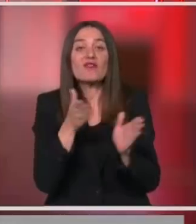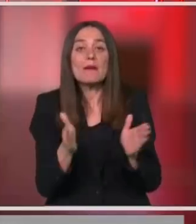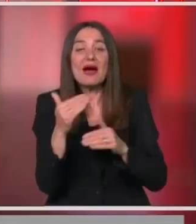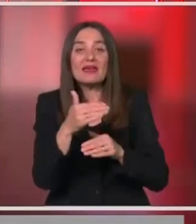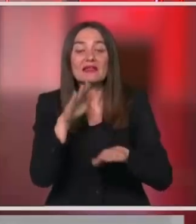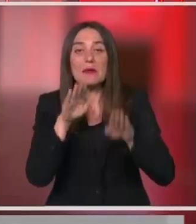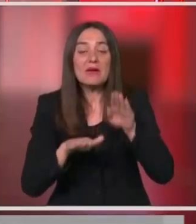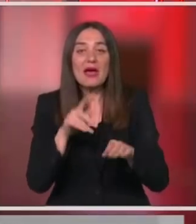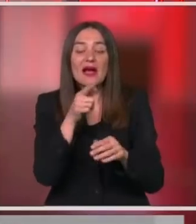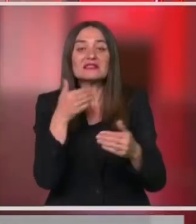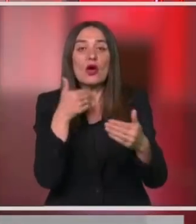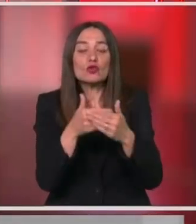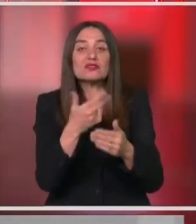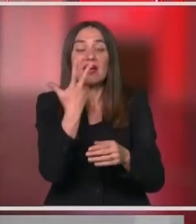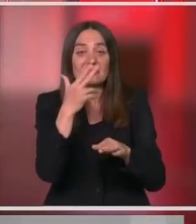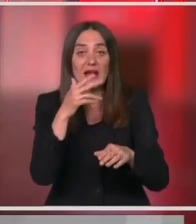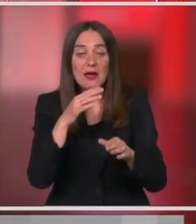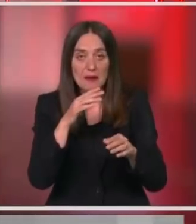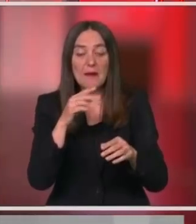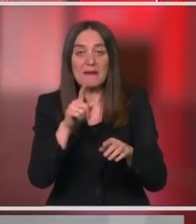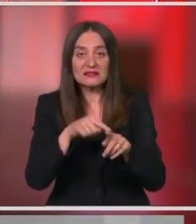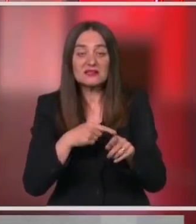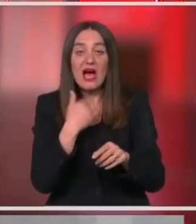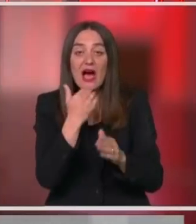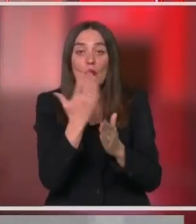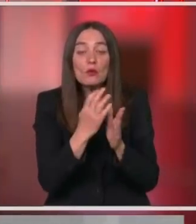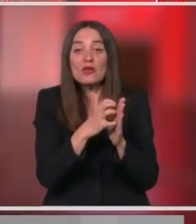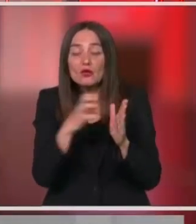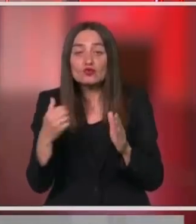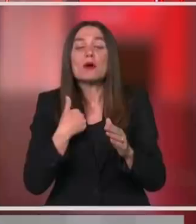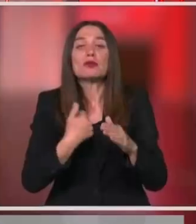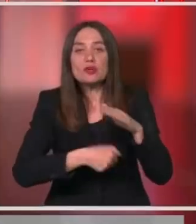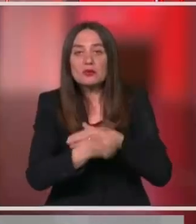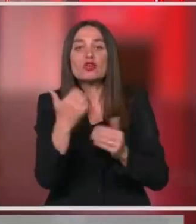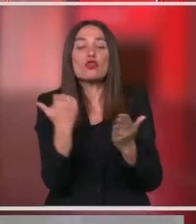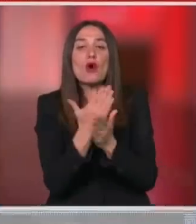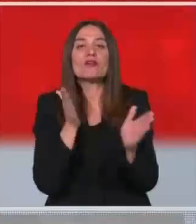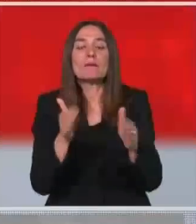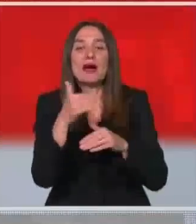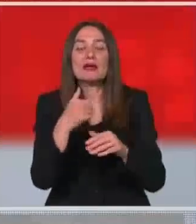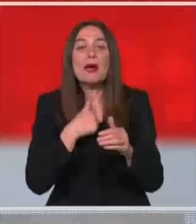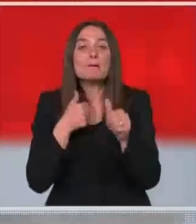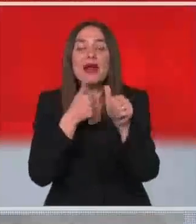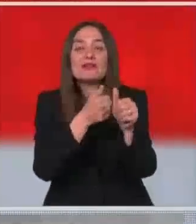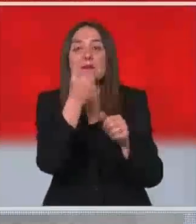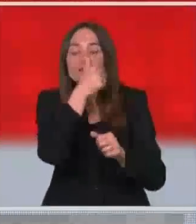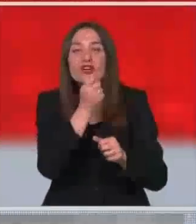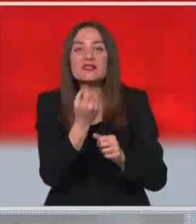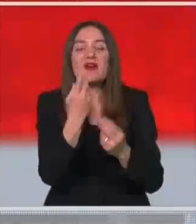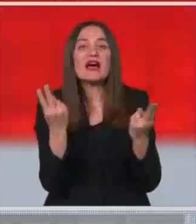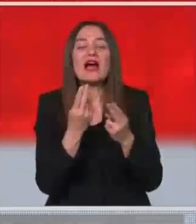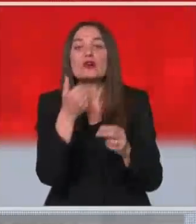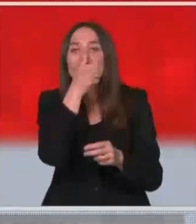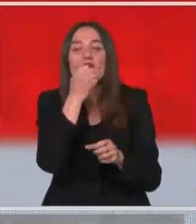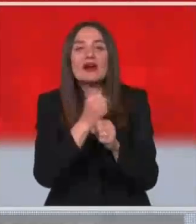mera i se odnosi na 3 meseca. Ako traje duže, naravno, izaći ćemo i sa novim paketom mera. Dakle, pratimo šta se dešava, kao što radi sve